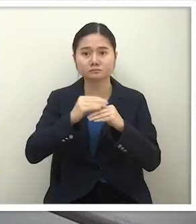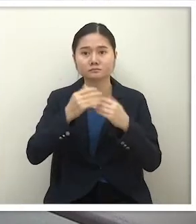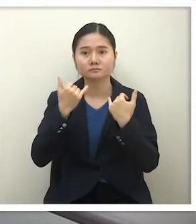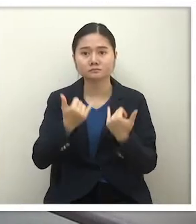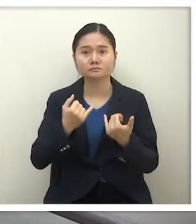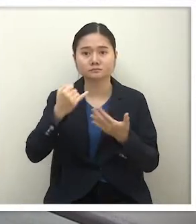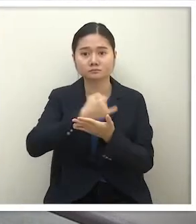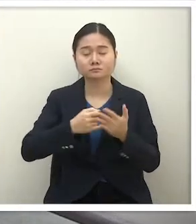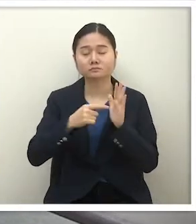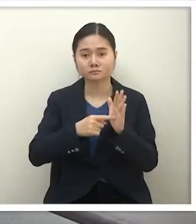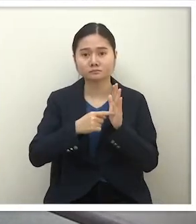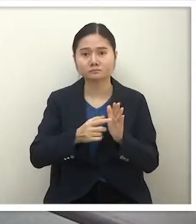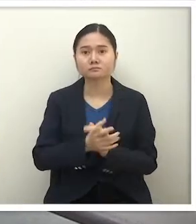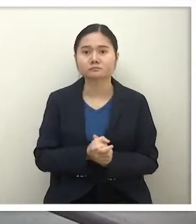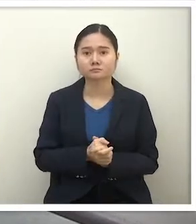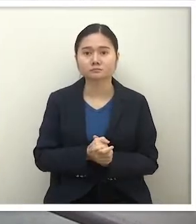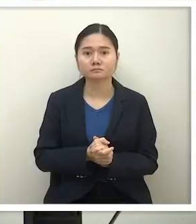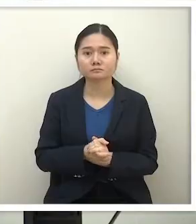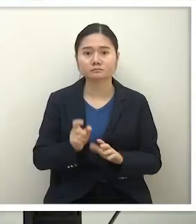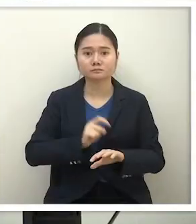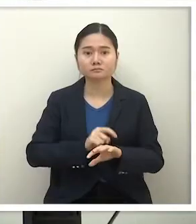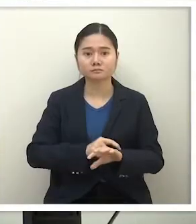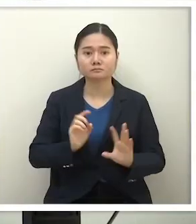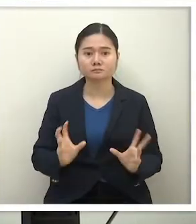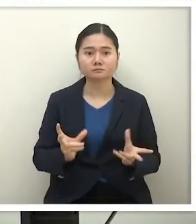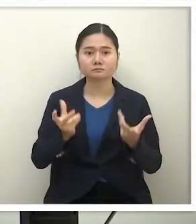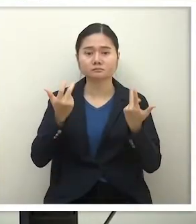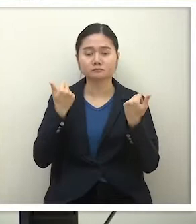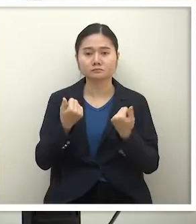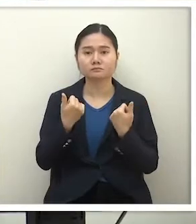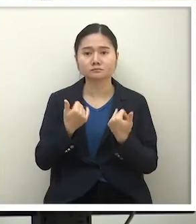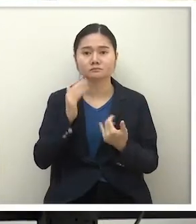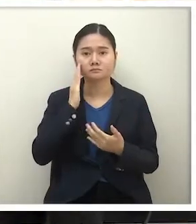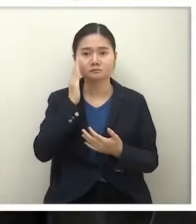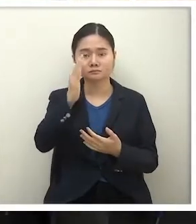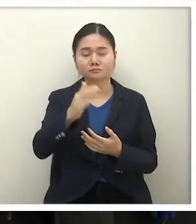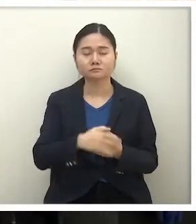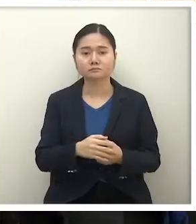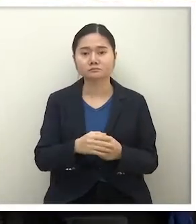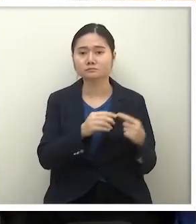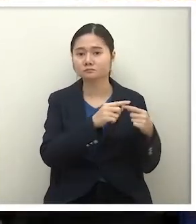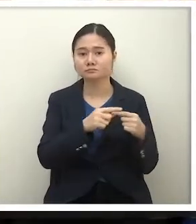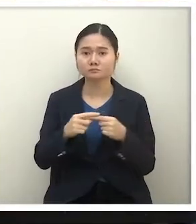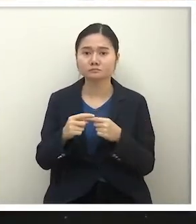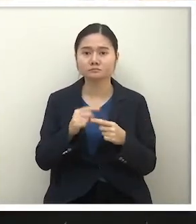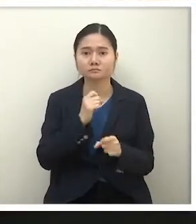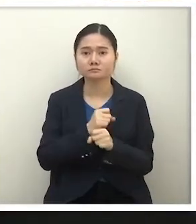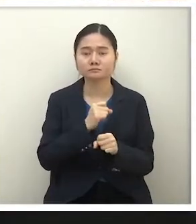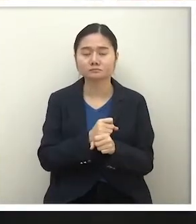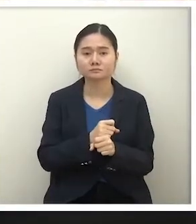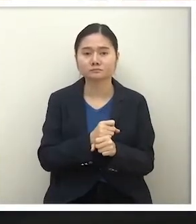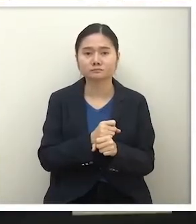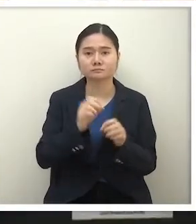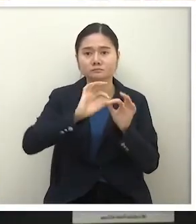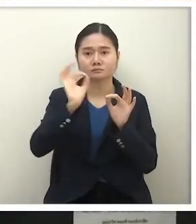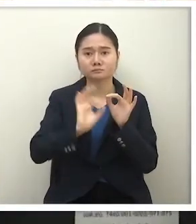เพิ่งล่างใช่ไหมครับพอดีมันหมดเวลานะครับก็เอาเป็นว่าครั้งต่อไปนี่เดี๋ยวเราจะมาต่อในเรื่องของการทำร